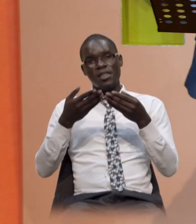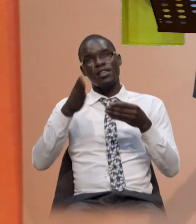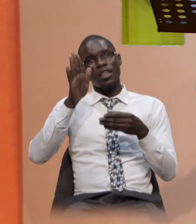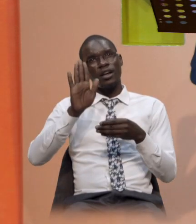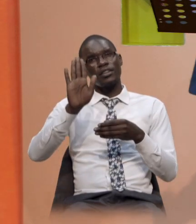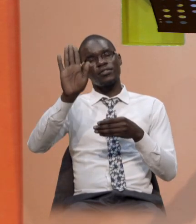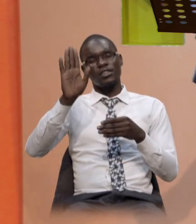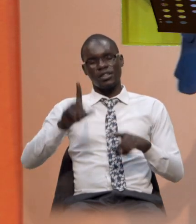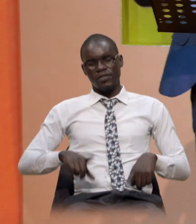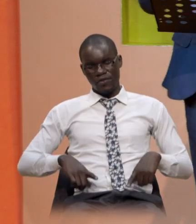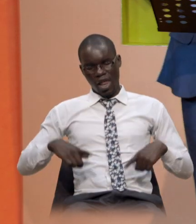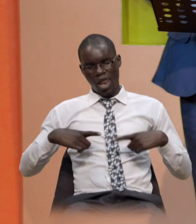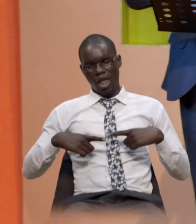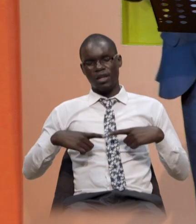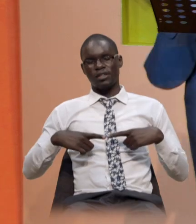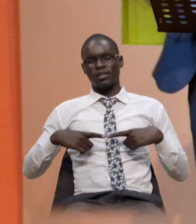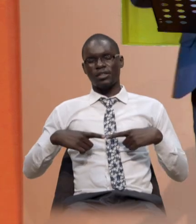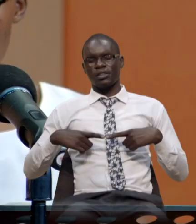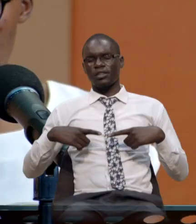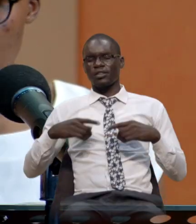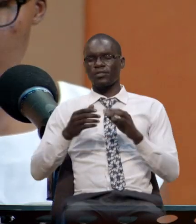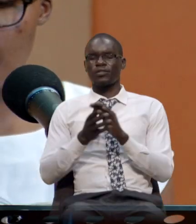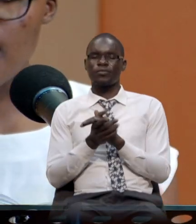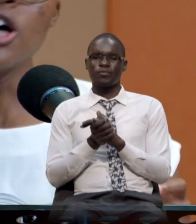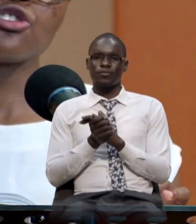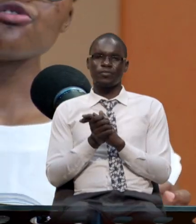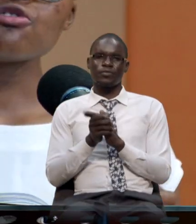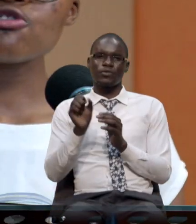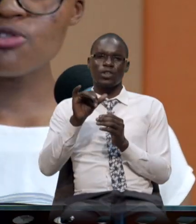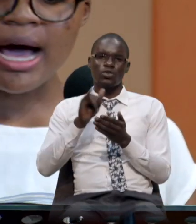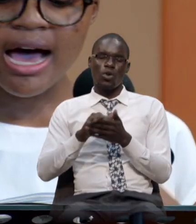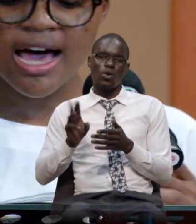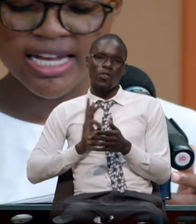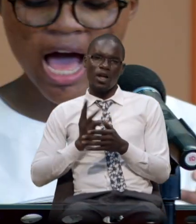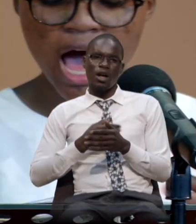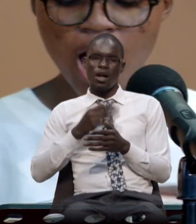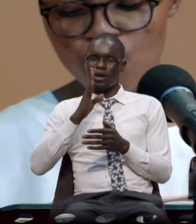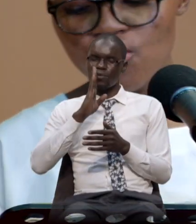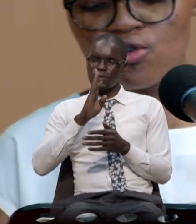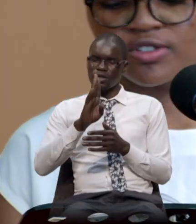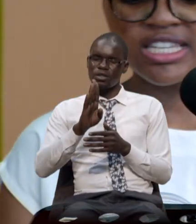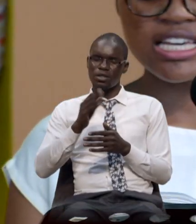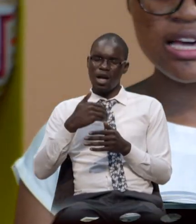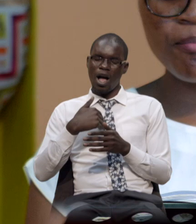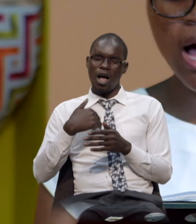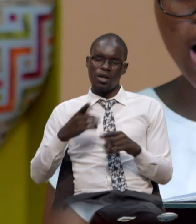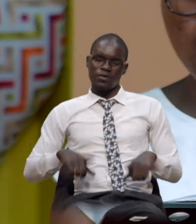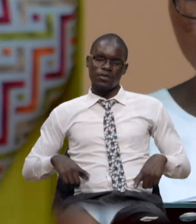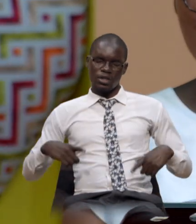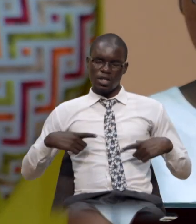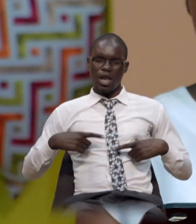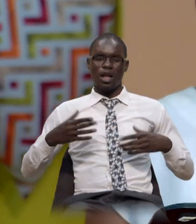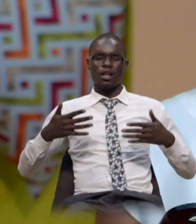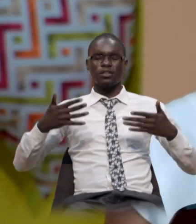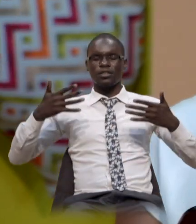aliyejitoa maisha yake, tuwe na uzima